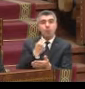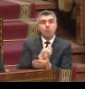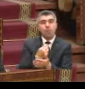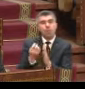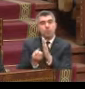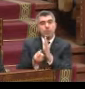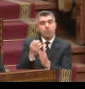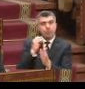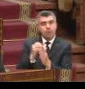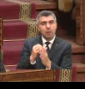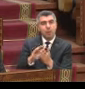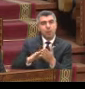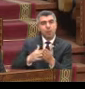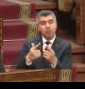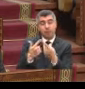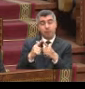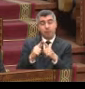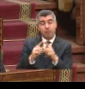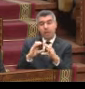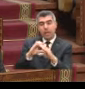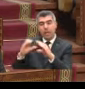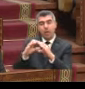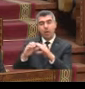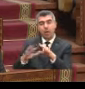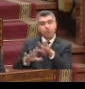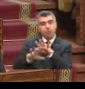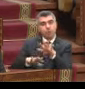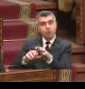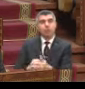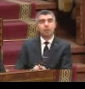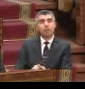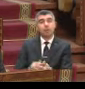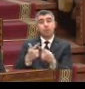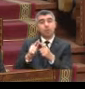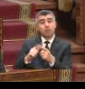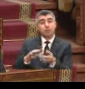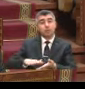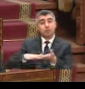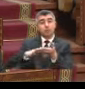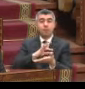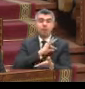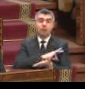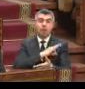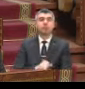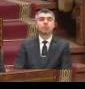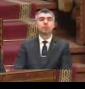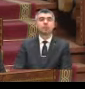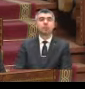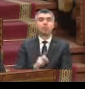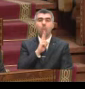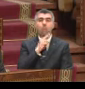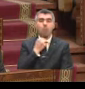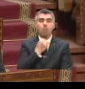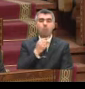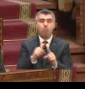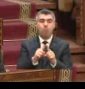نوعية لإرساء الثقة ومأسسة الحوار الاجتماعي وخلق نوع من التحفيز لدى الشغيلة المغربية وعموم الموظفين